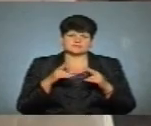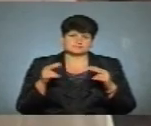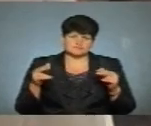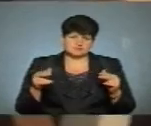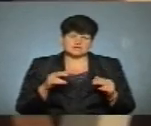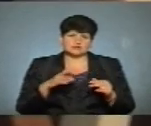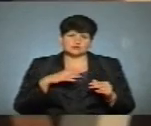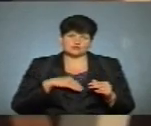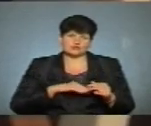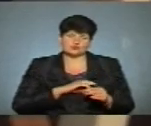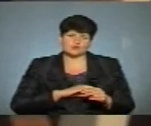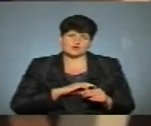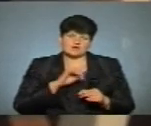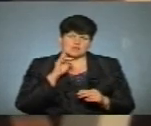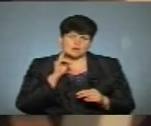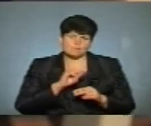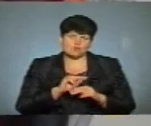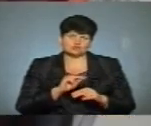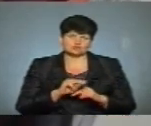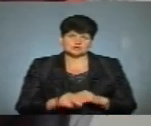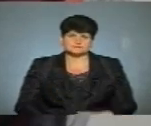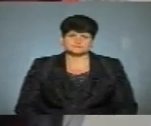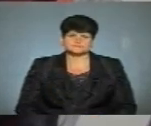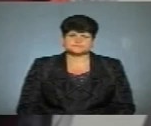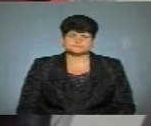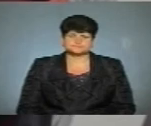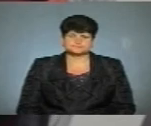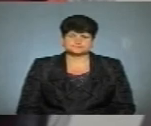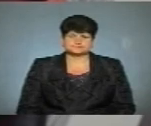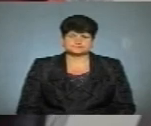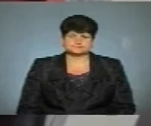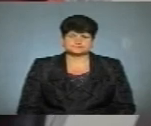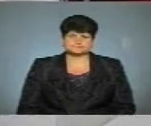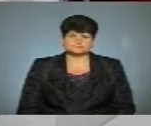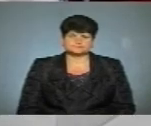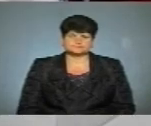виховання молоді. Марія Котенко, Андрій Бодак. Новини на Суспільному. Тернопільщина.